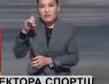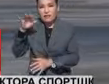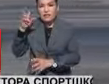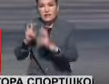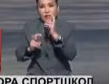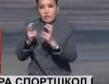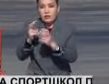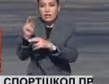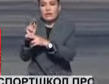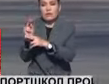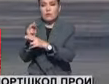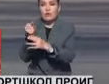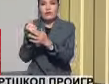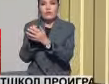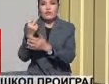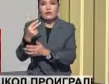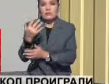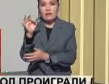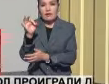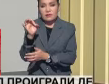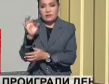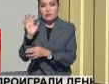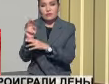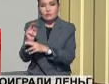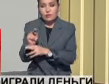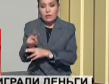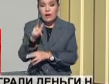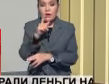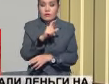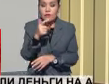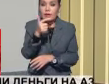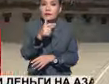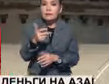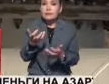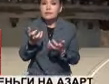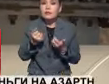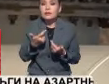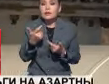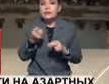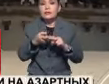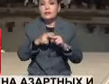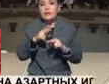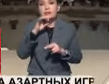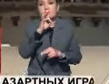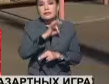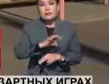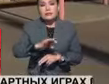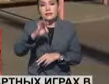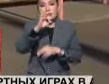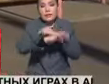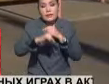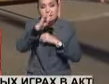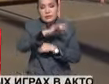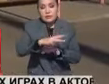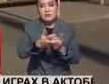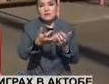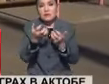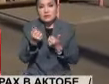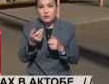заводе. Он продлится до 25 октября. Жители же Атырау сейчас получают автогаз из Западно-Казахстанской области. Местные чиновники